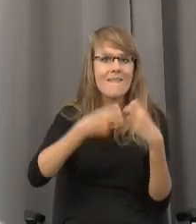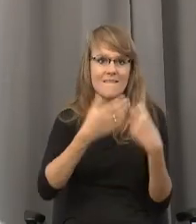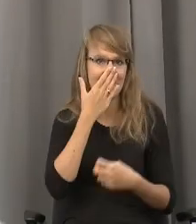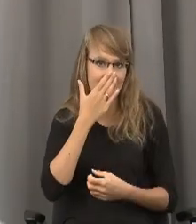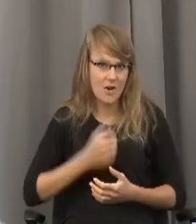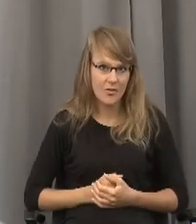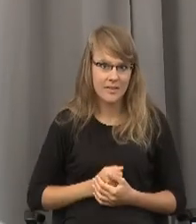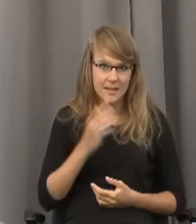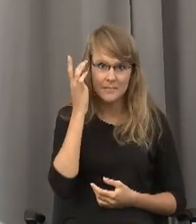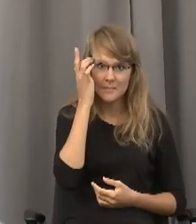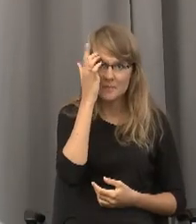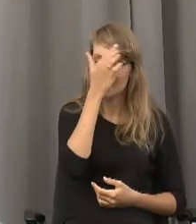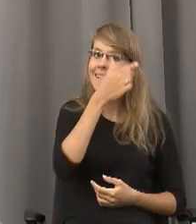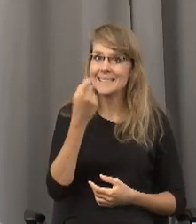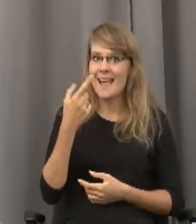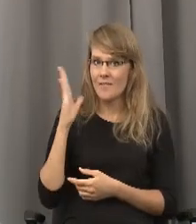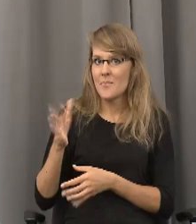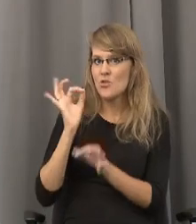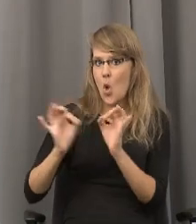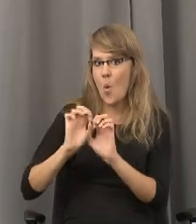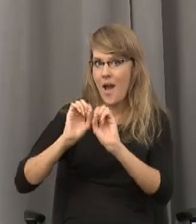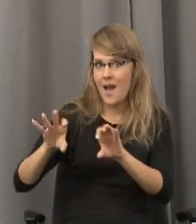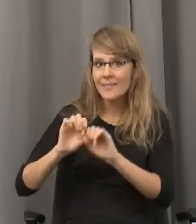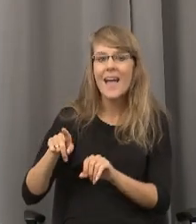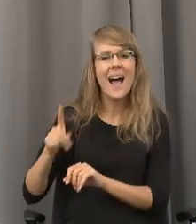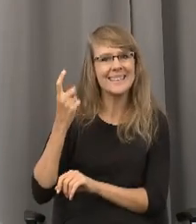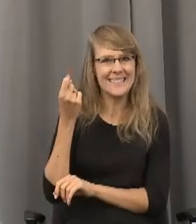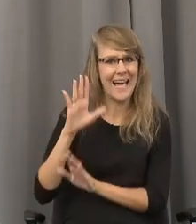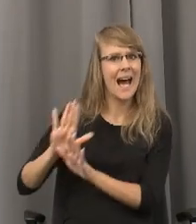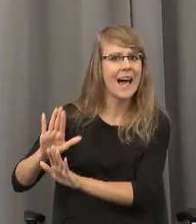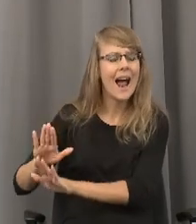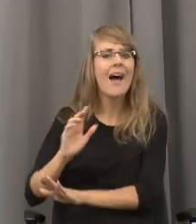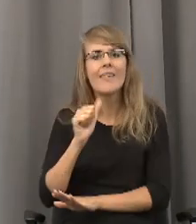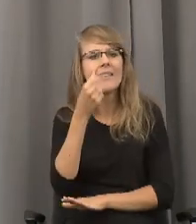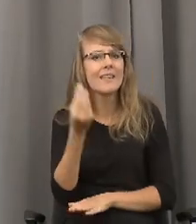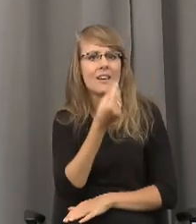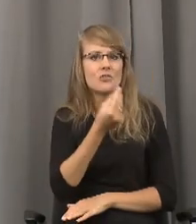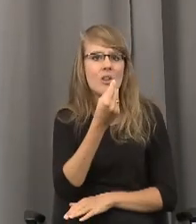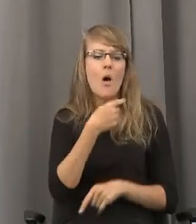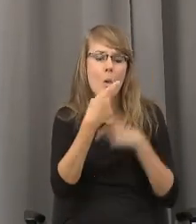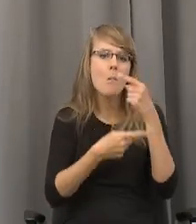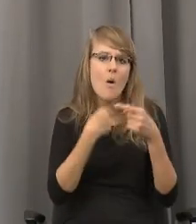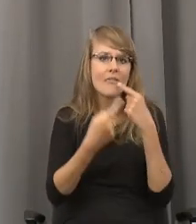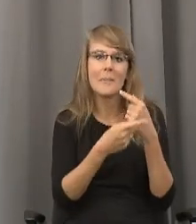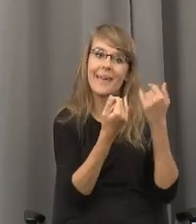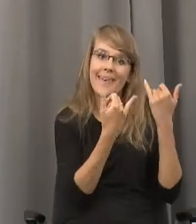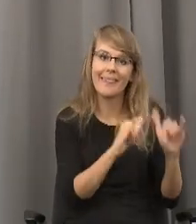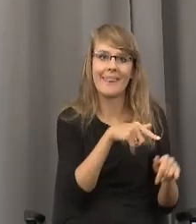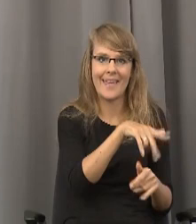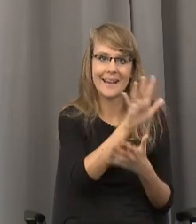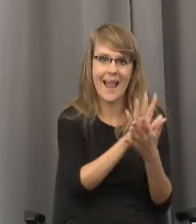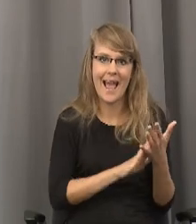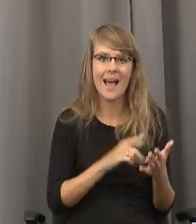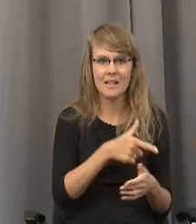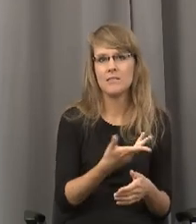go szczegółowo omawiać, ja powiem tylko trzy zdania jeszcze o innym raporcie, który jest bezpośrednio z tym związany, a który ogłosiliśmy nie